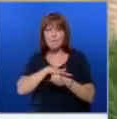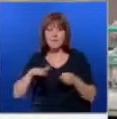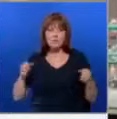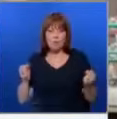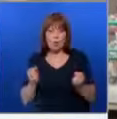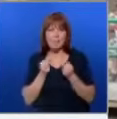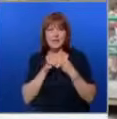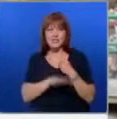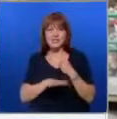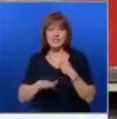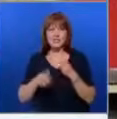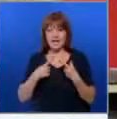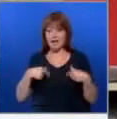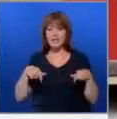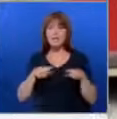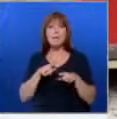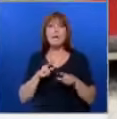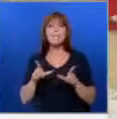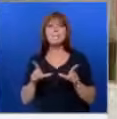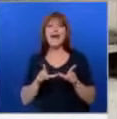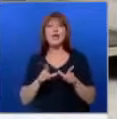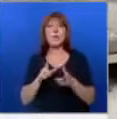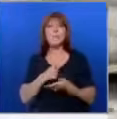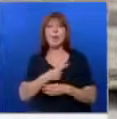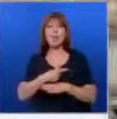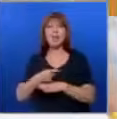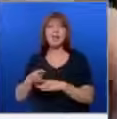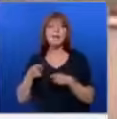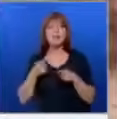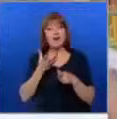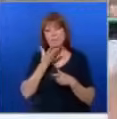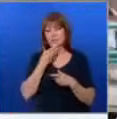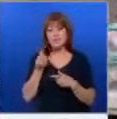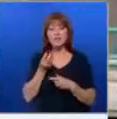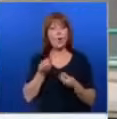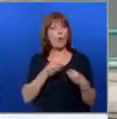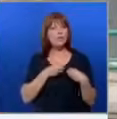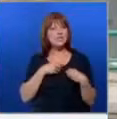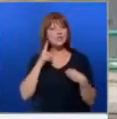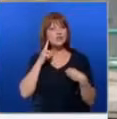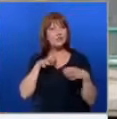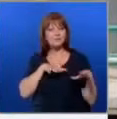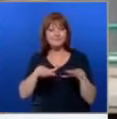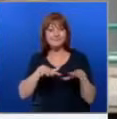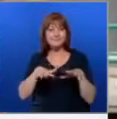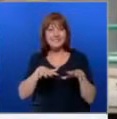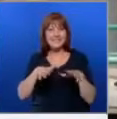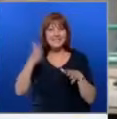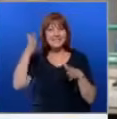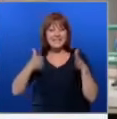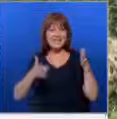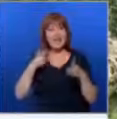оплашени деца. Ние сме от Мариупол и за нас това е повече от познато. Когато усетих как се тресат стените, знаех, че